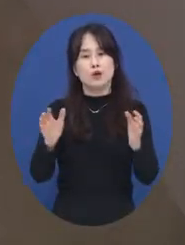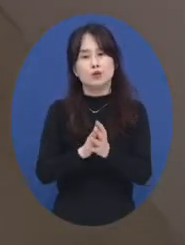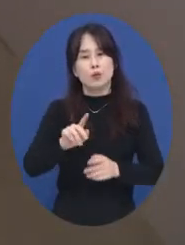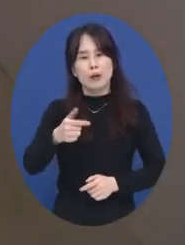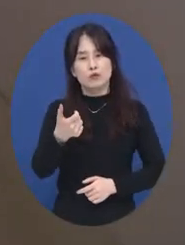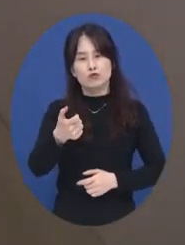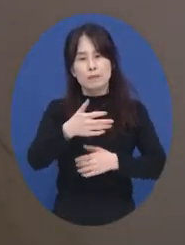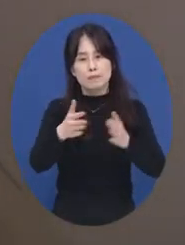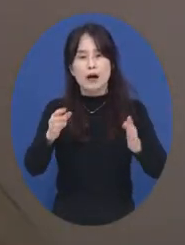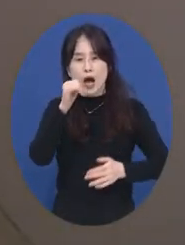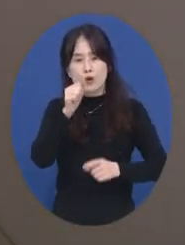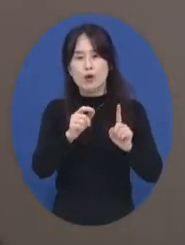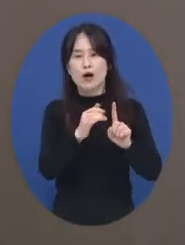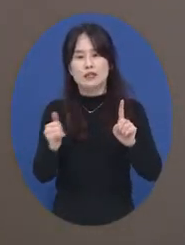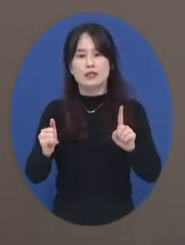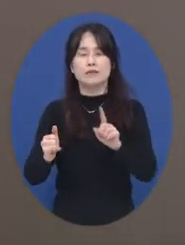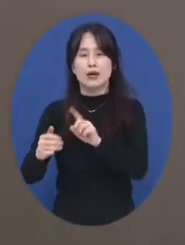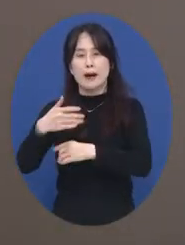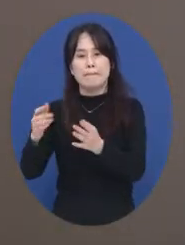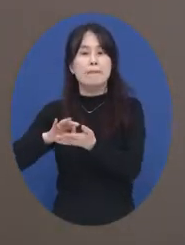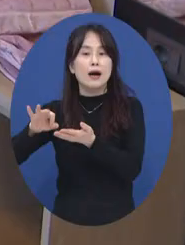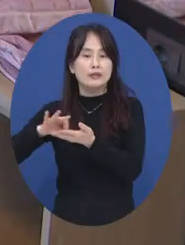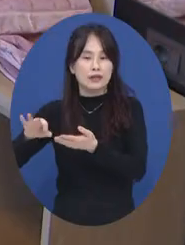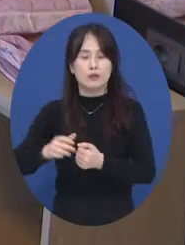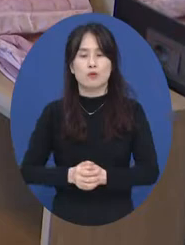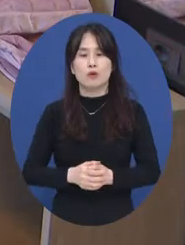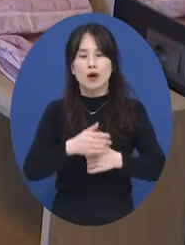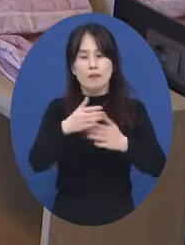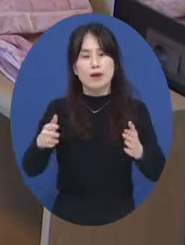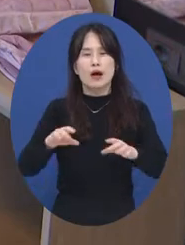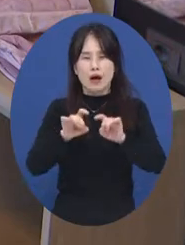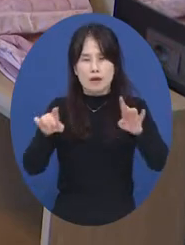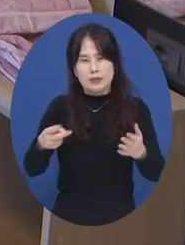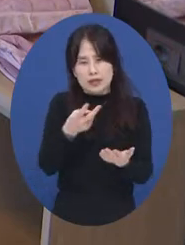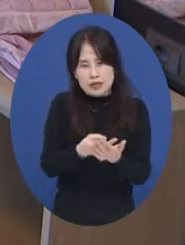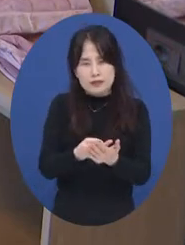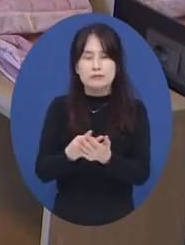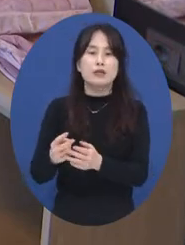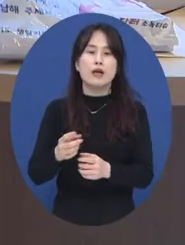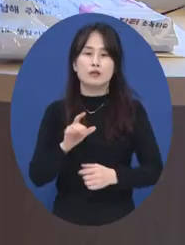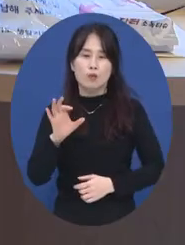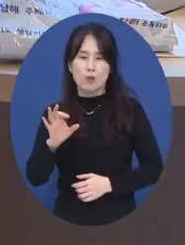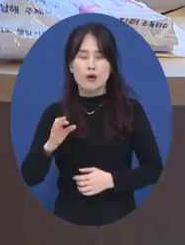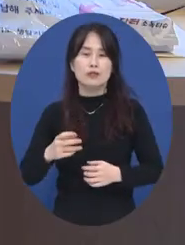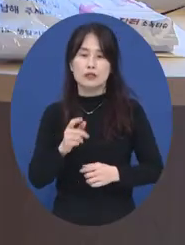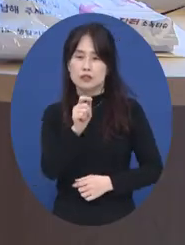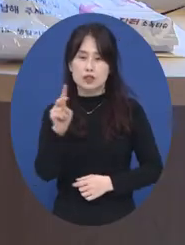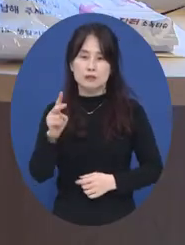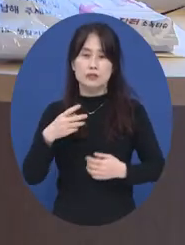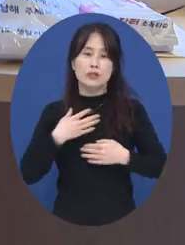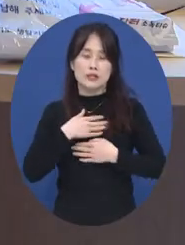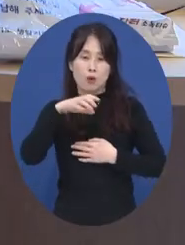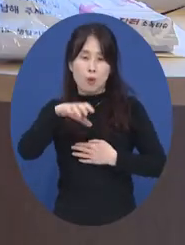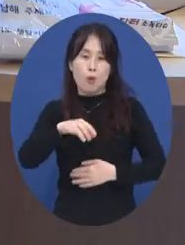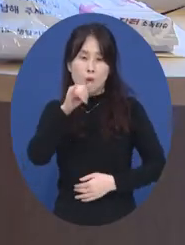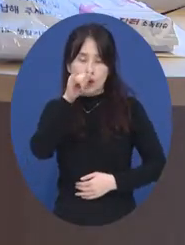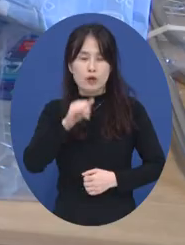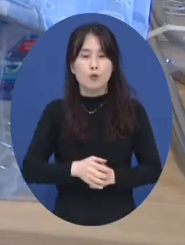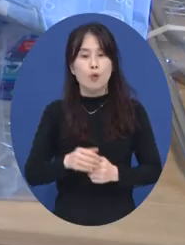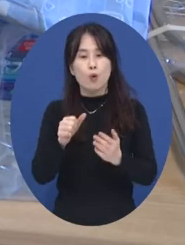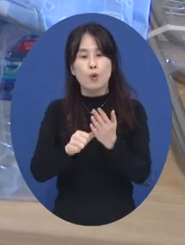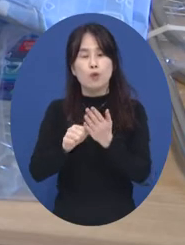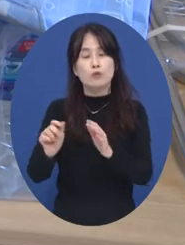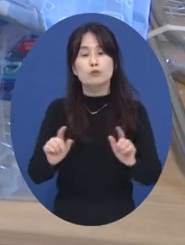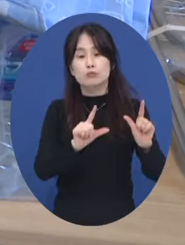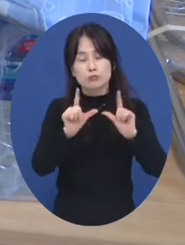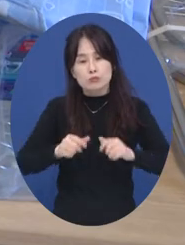생활치료센터는 총 160호실 규모로 1인 1실입니다. 방마다 침대와 화장실, 샤워시설, TV 등이 갖춰져 있고